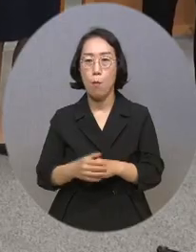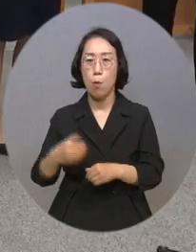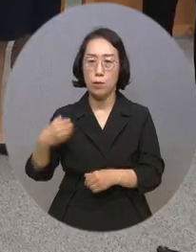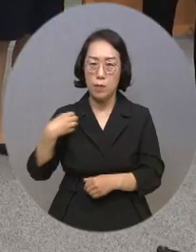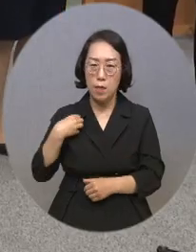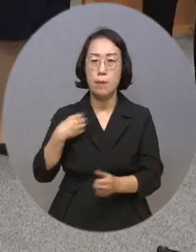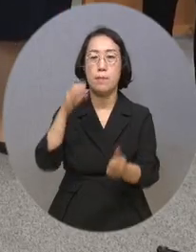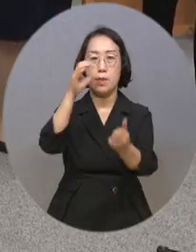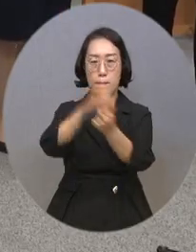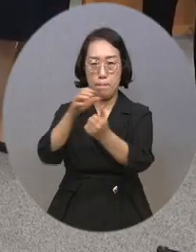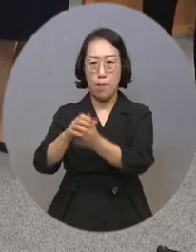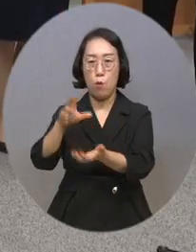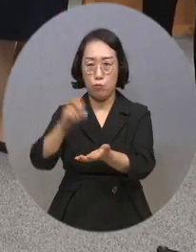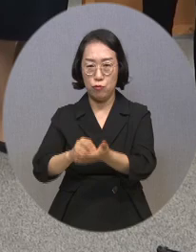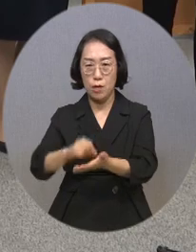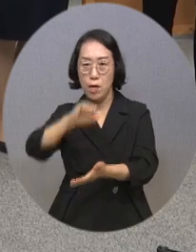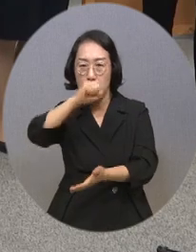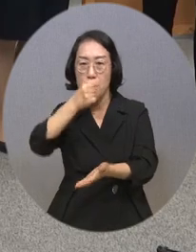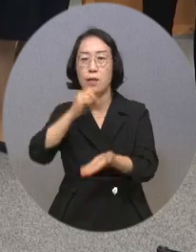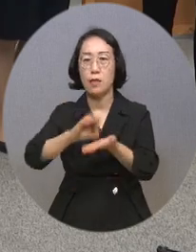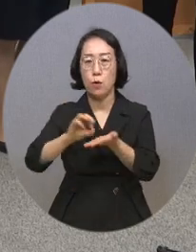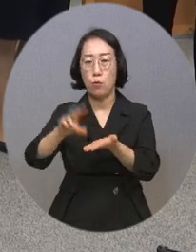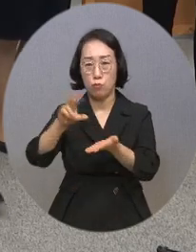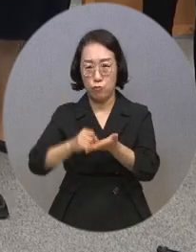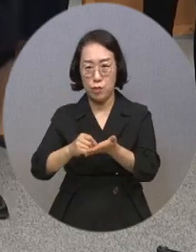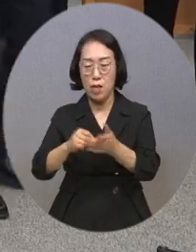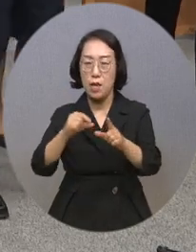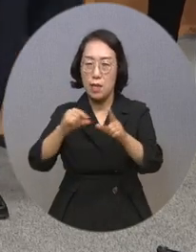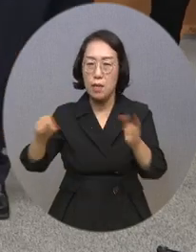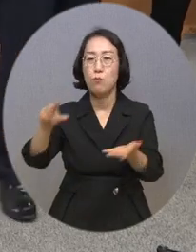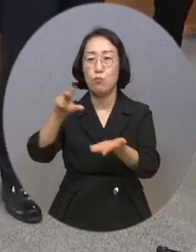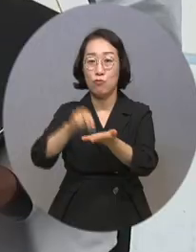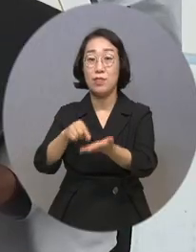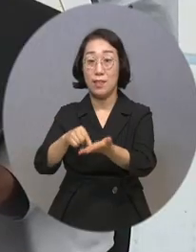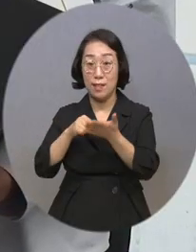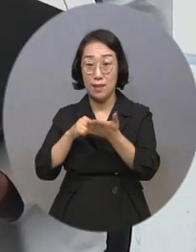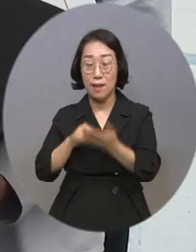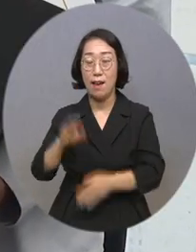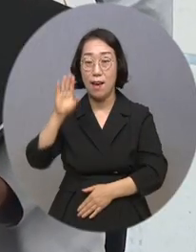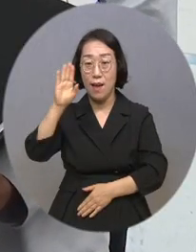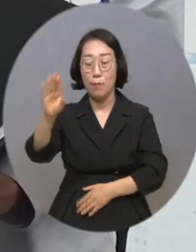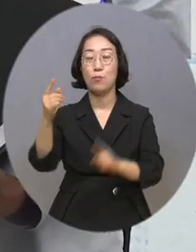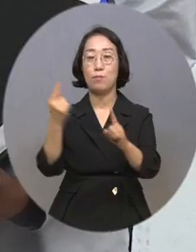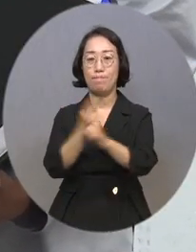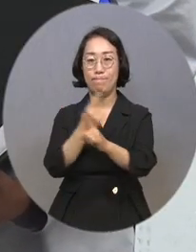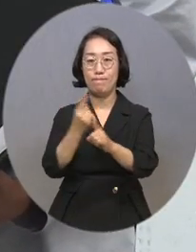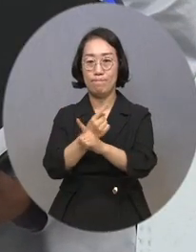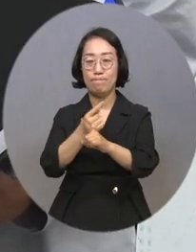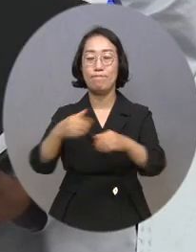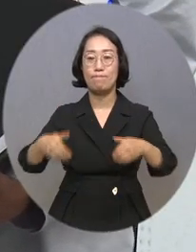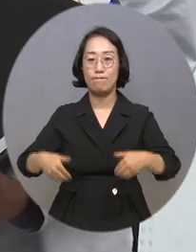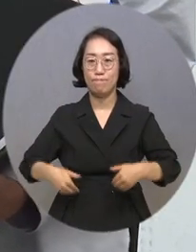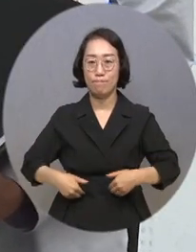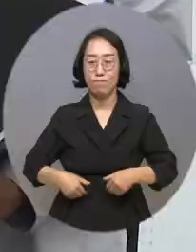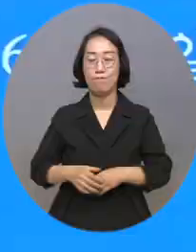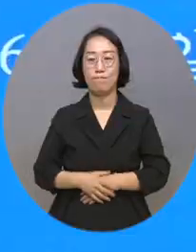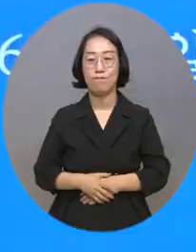일각에서는 인사권과 예산 문제 등 자치경찰의 한계도 드러나고 있어 제도 개선책이 절실한